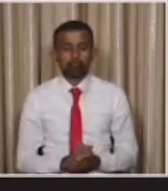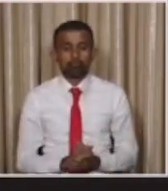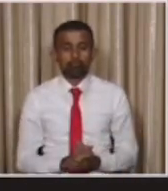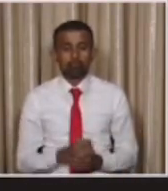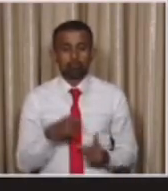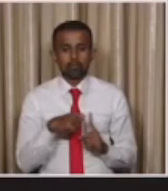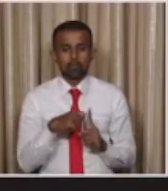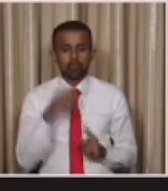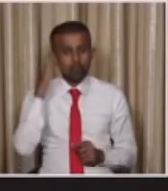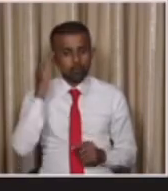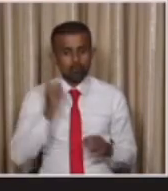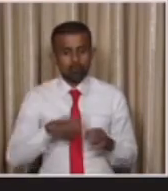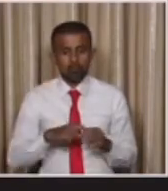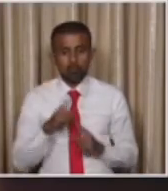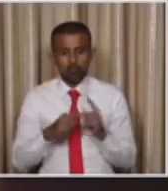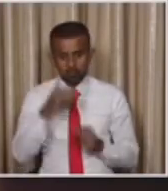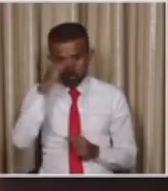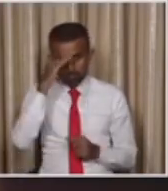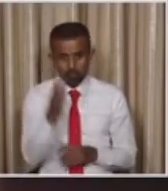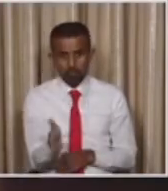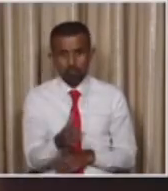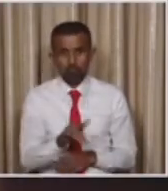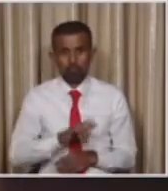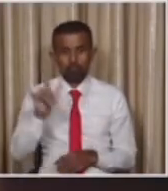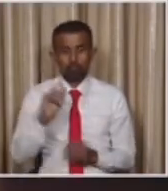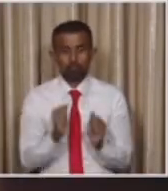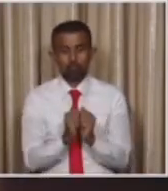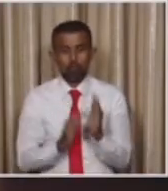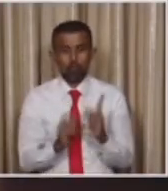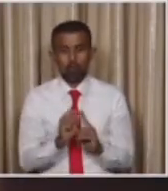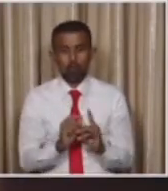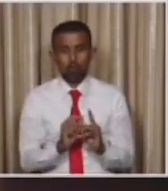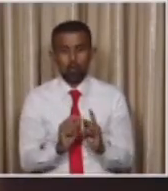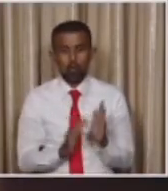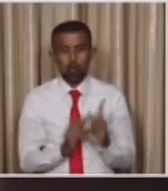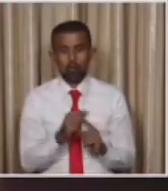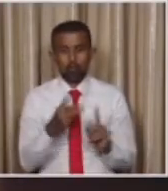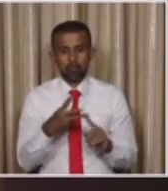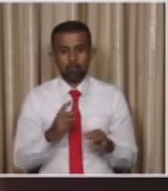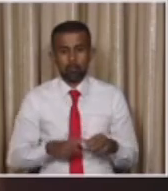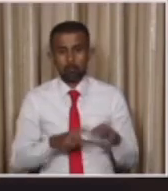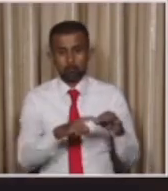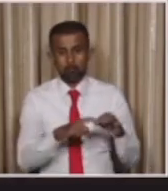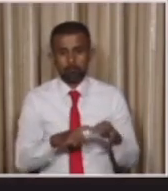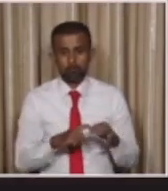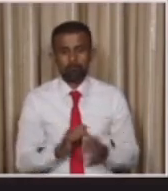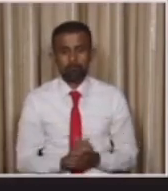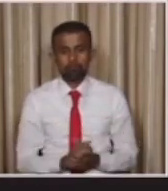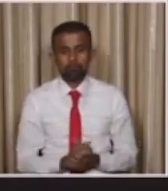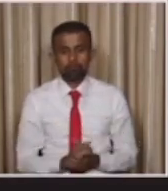ඔකිලා ගුණවර්ධන මැතිණියගේ ප්‍රශ්න. ගරු කථානායකතුමනි, කම්කරු සහ විදේශ රැකිය අමාත්‍යතුමාගෙන් මම තුන්වෙනි ප්‍රශ්නය අහනවා.